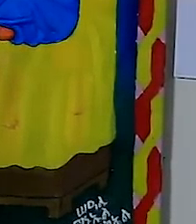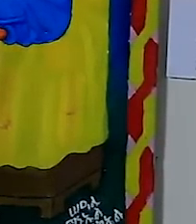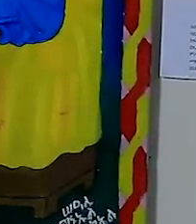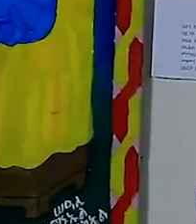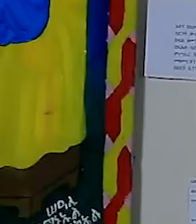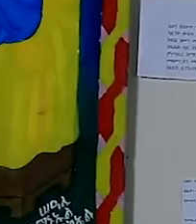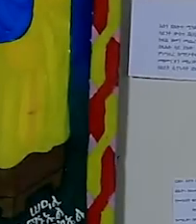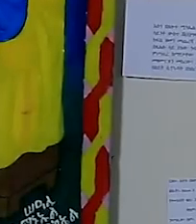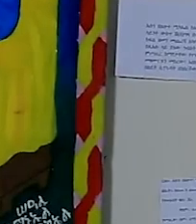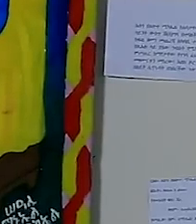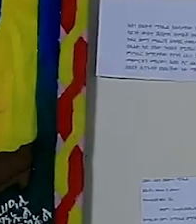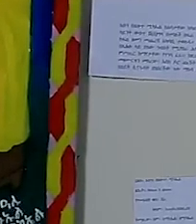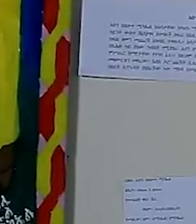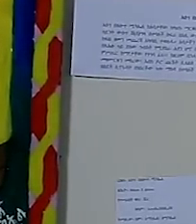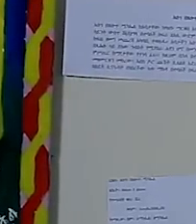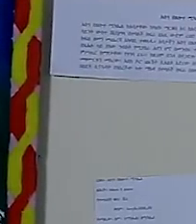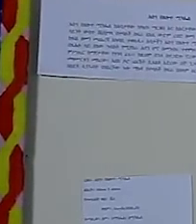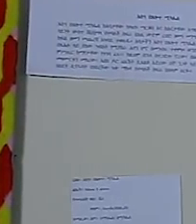ፋምት